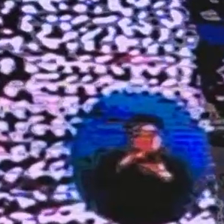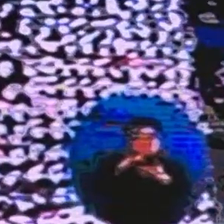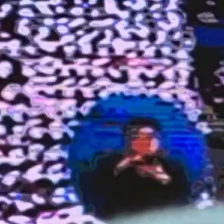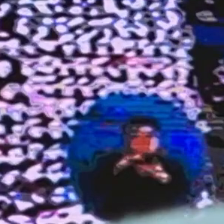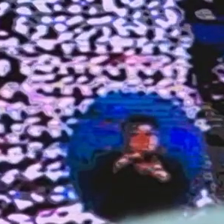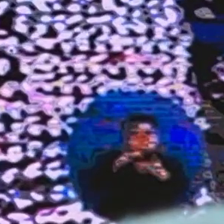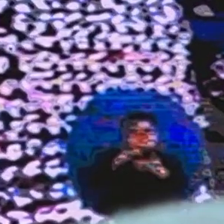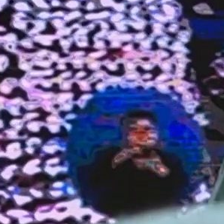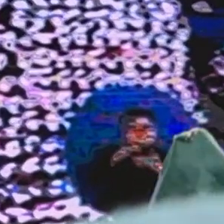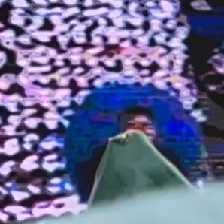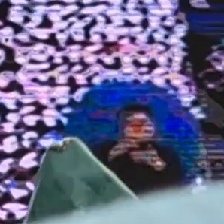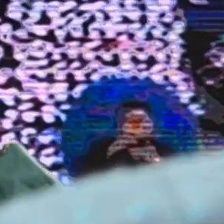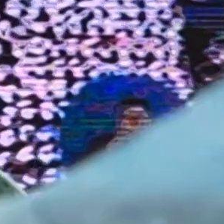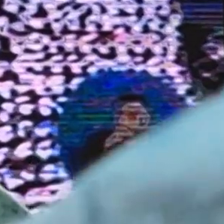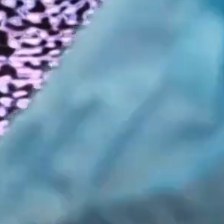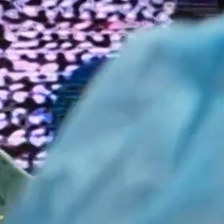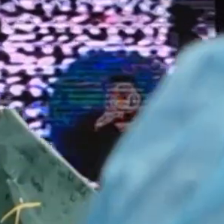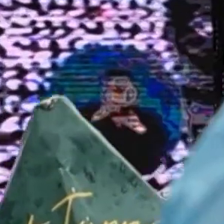가장 비싸요.